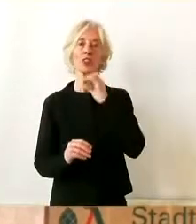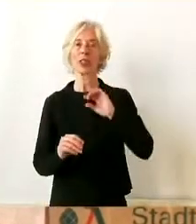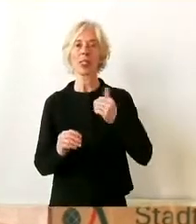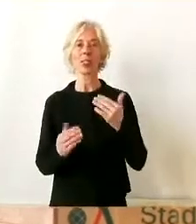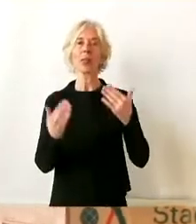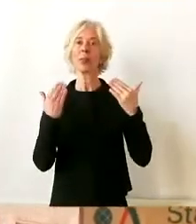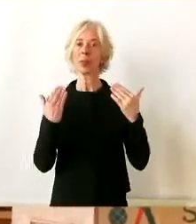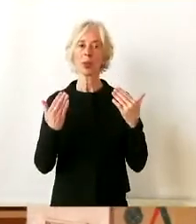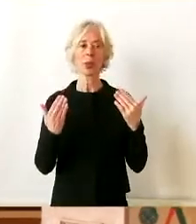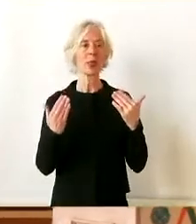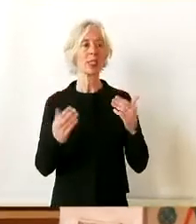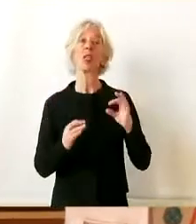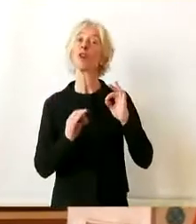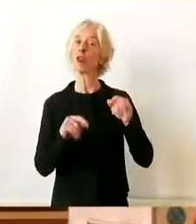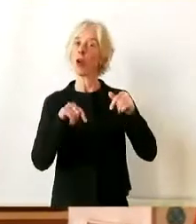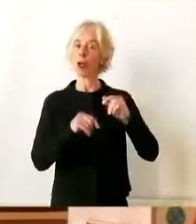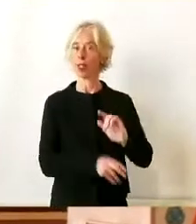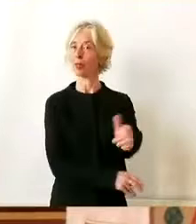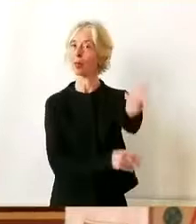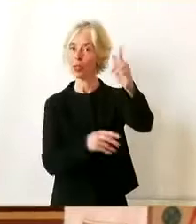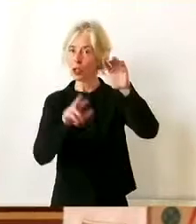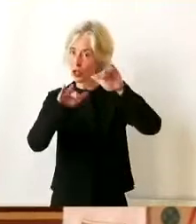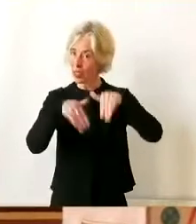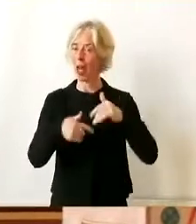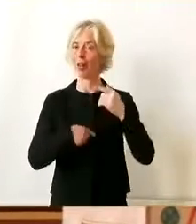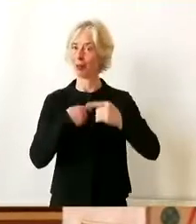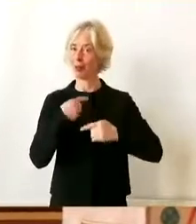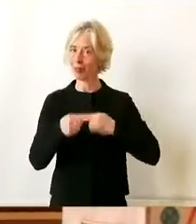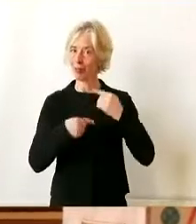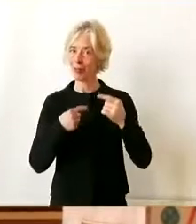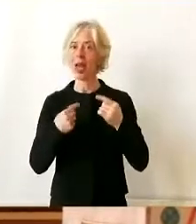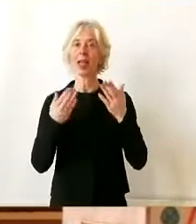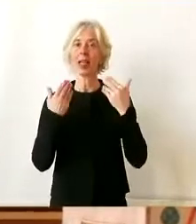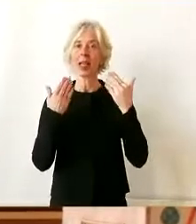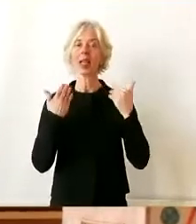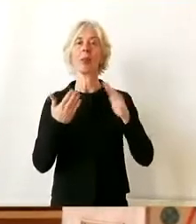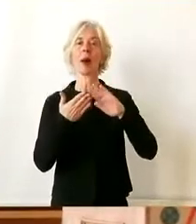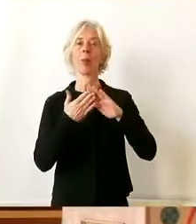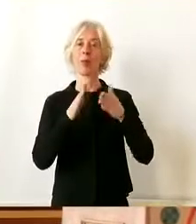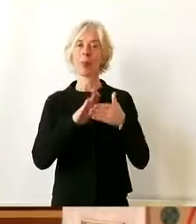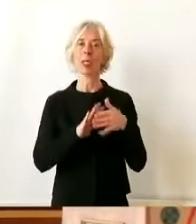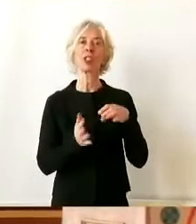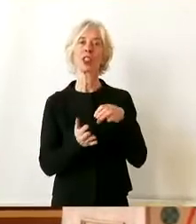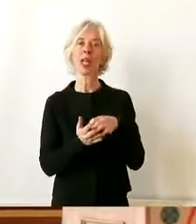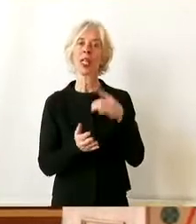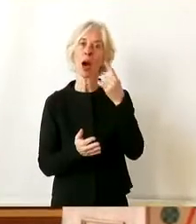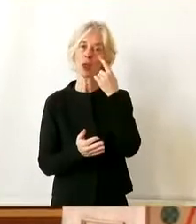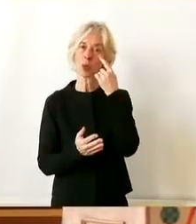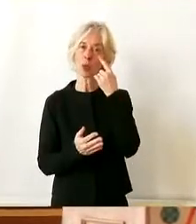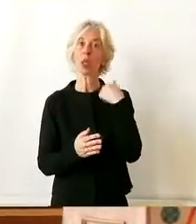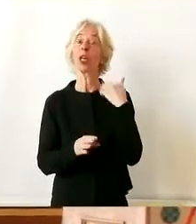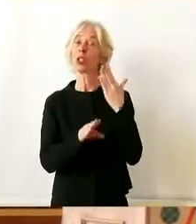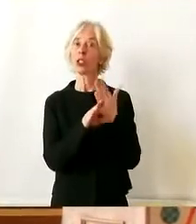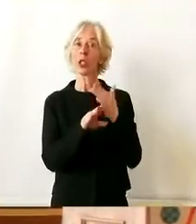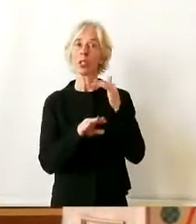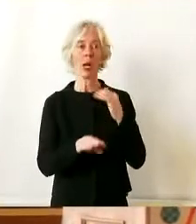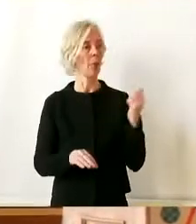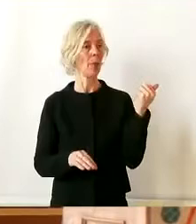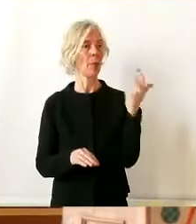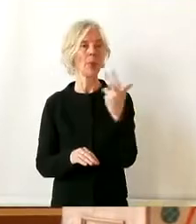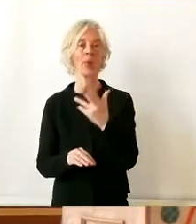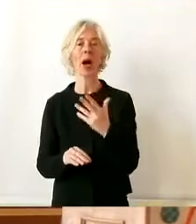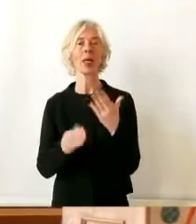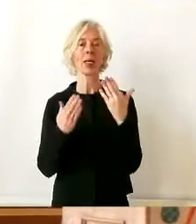zum Startschuss für den Klimapakt der Stadt Augsburg gemeinsam mit vielen Partnern. Ich darf vorweg auf ein paar Dinge